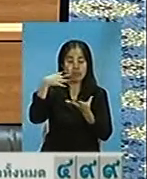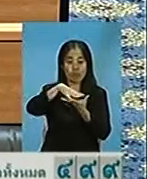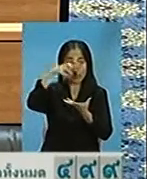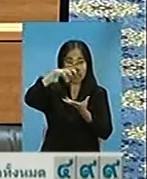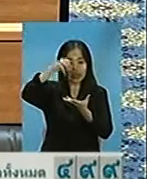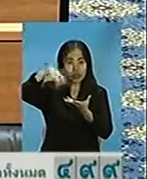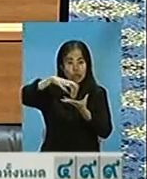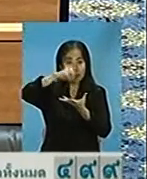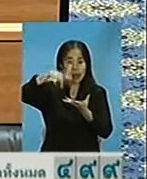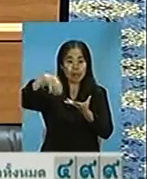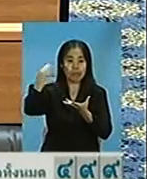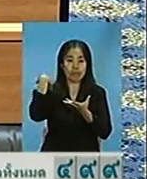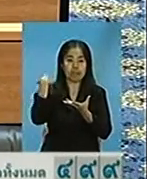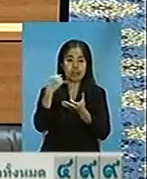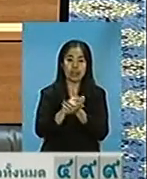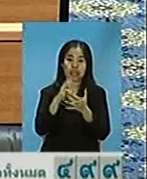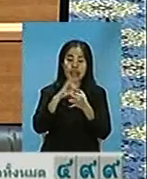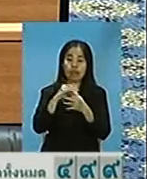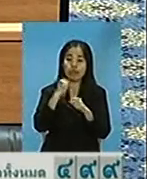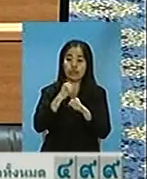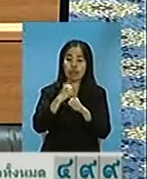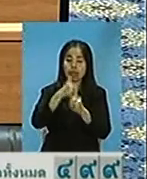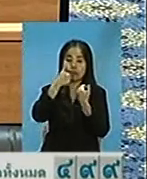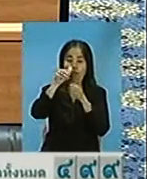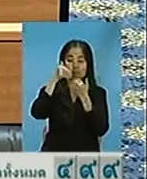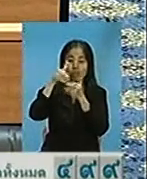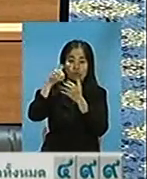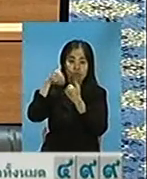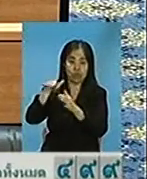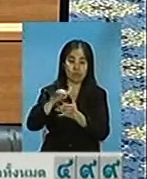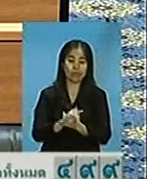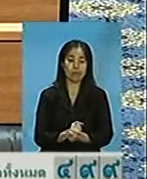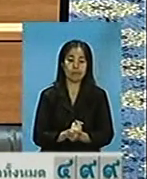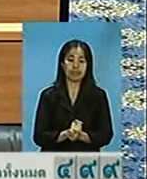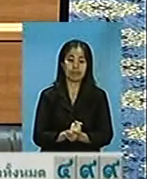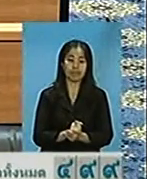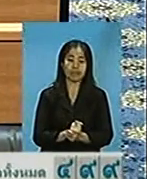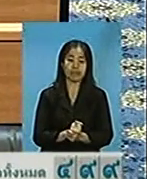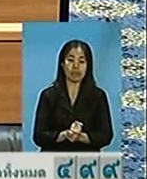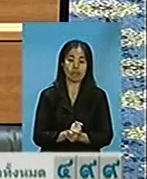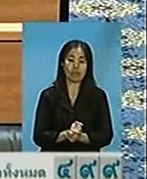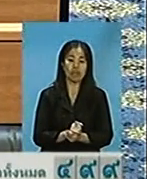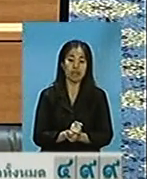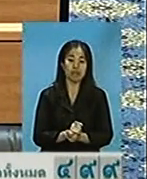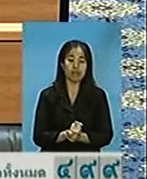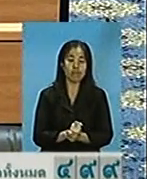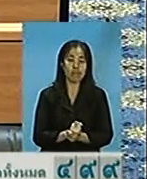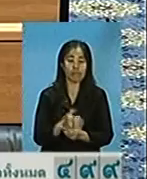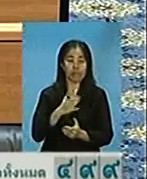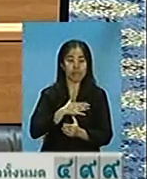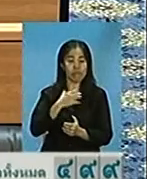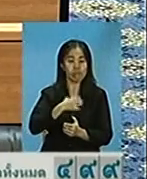ยางรมควันลูกขุนเราส่งไปเป็นวัตถุดิบครับผมก็อยากนะครับพวกเราก็อย